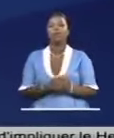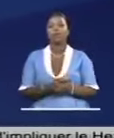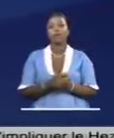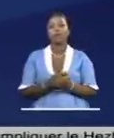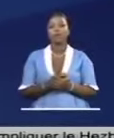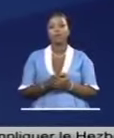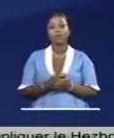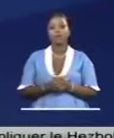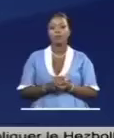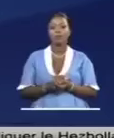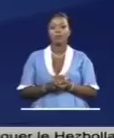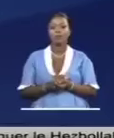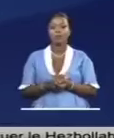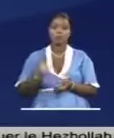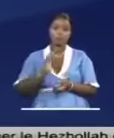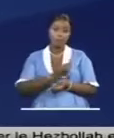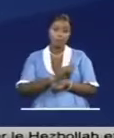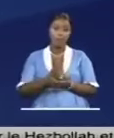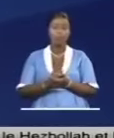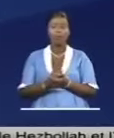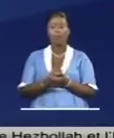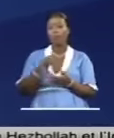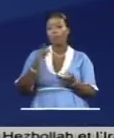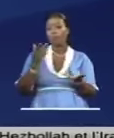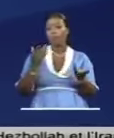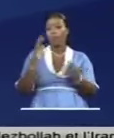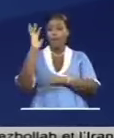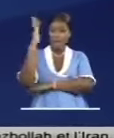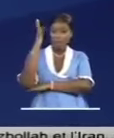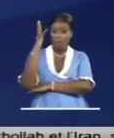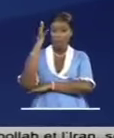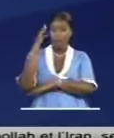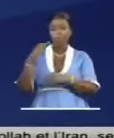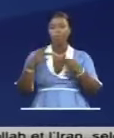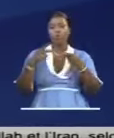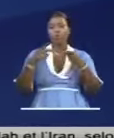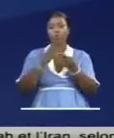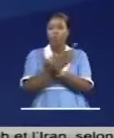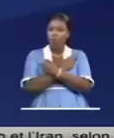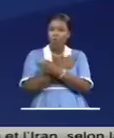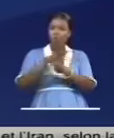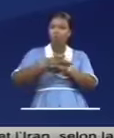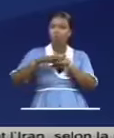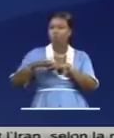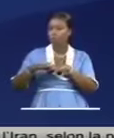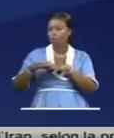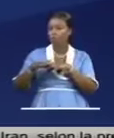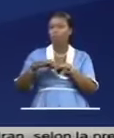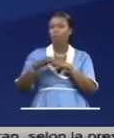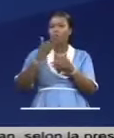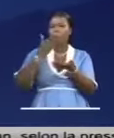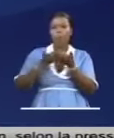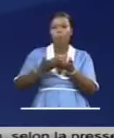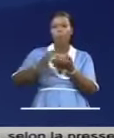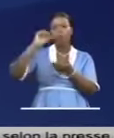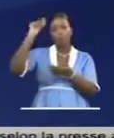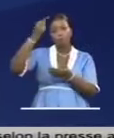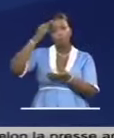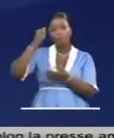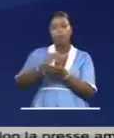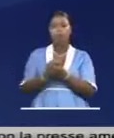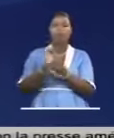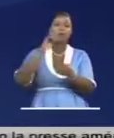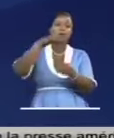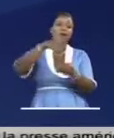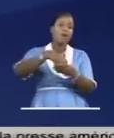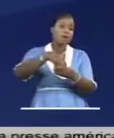Sénégal notre B repose sur de solides racines qui représentent la bonne gouvernance et l'engagement africain